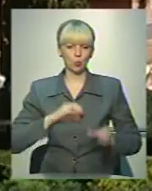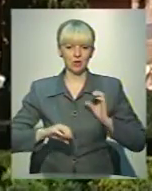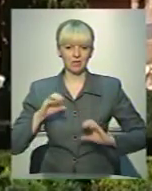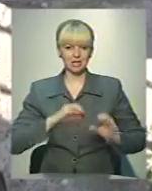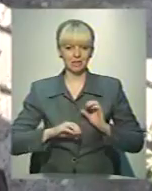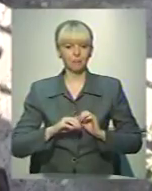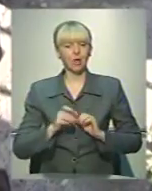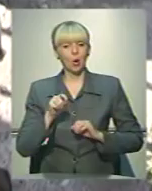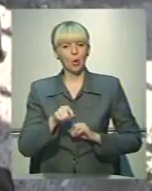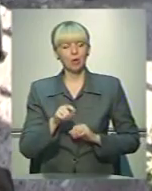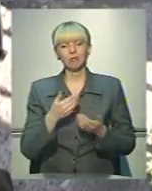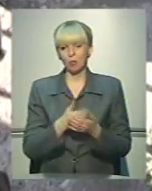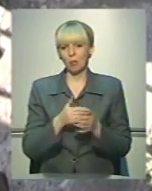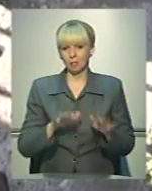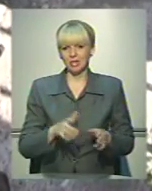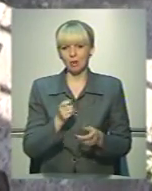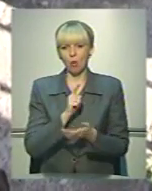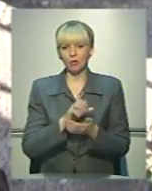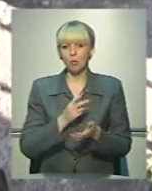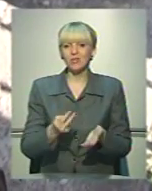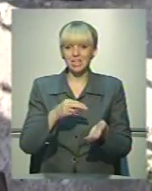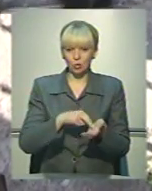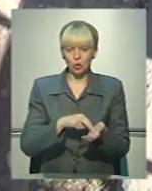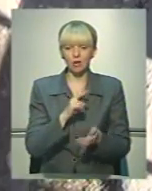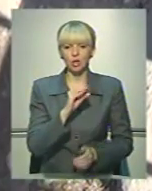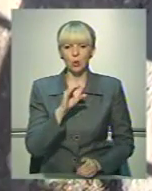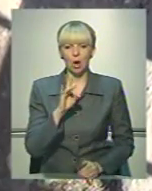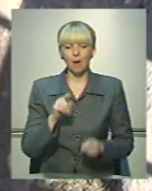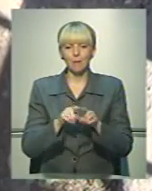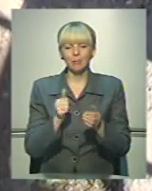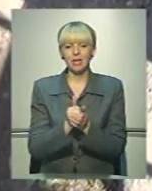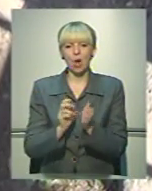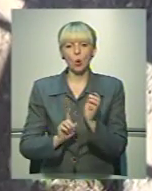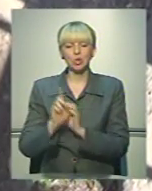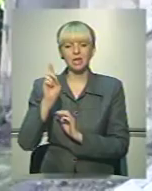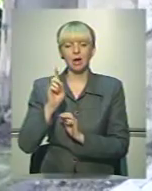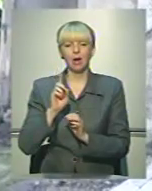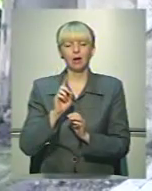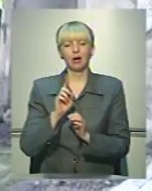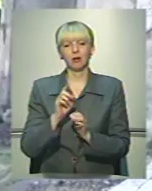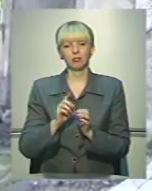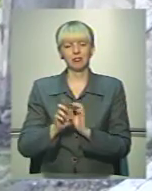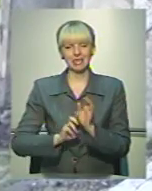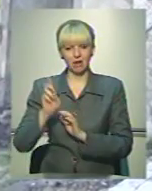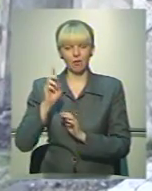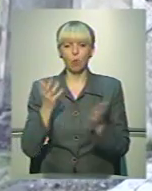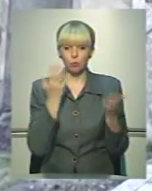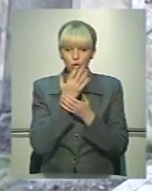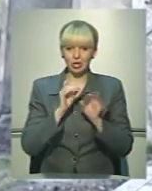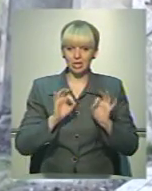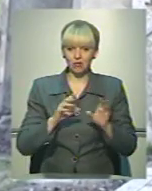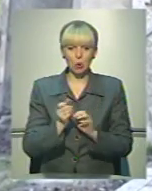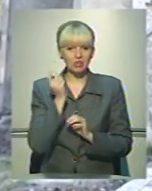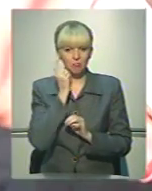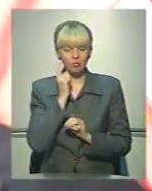університету. А ось це, ймовірно, місце, де має бути встановлена QR-плита біля костелу Пречистого Серця Ісуса. Прочитати інформацію